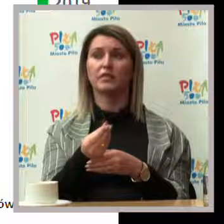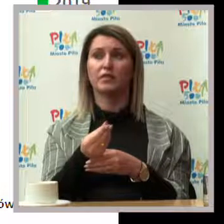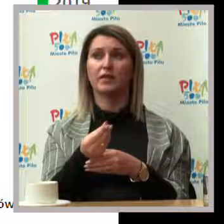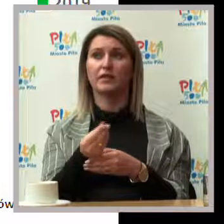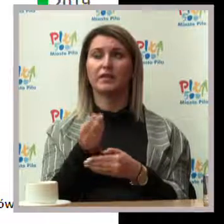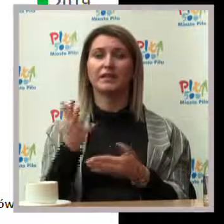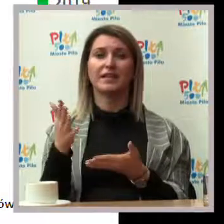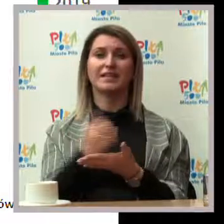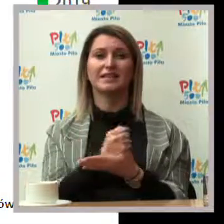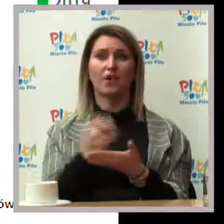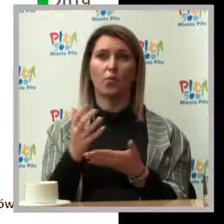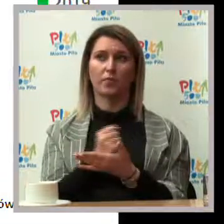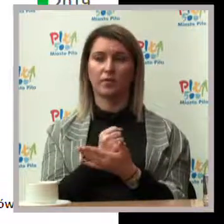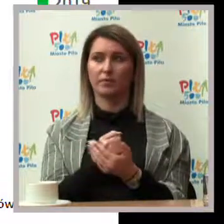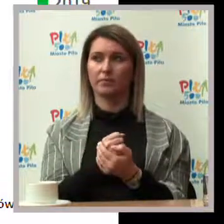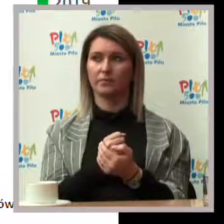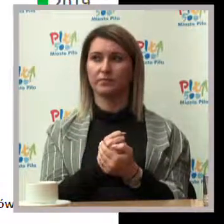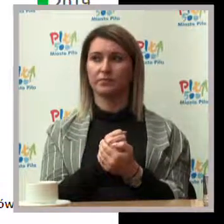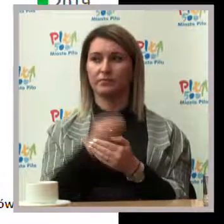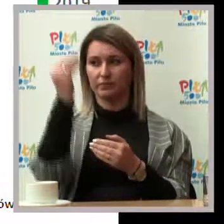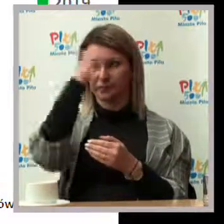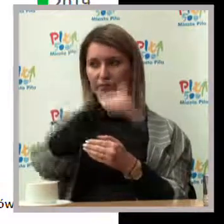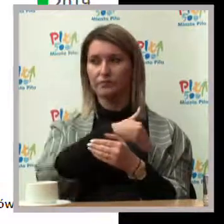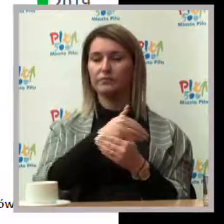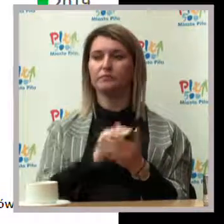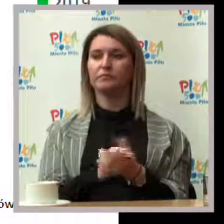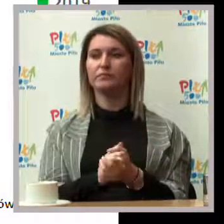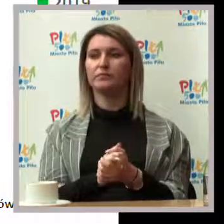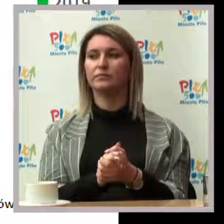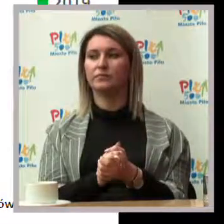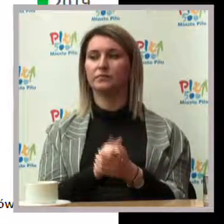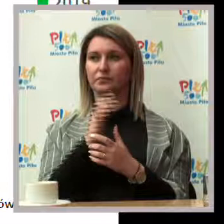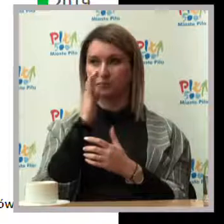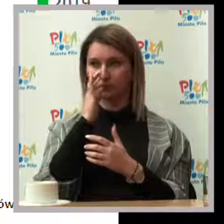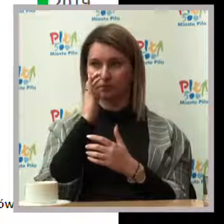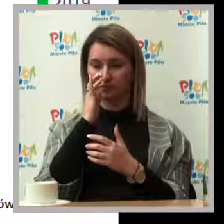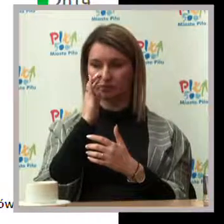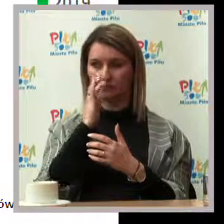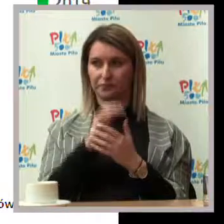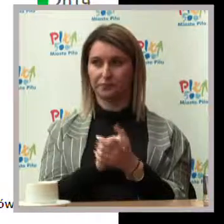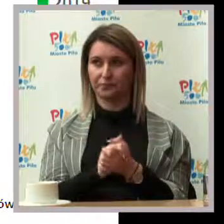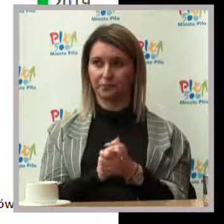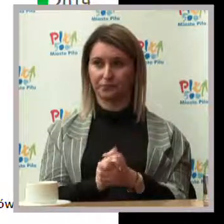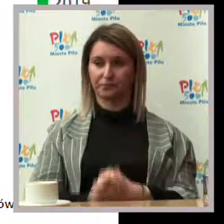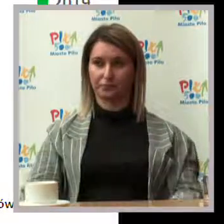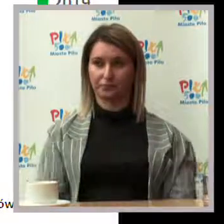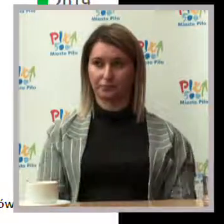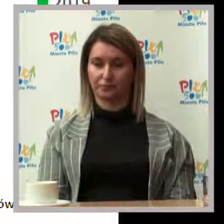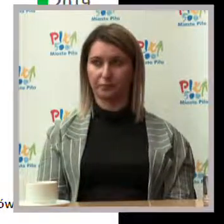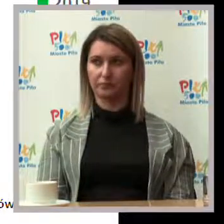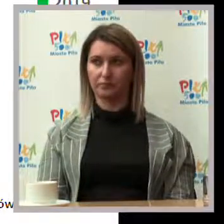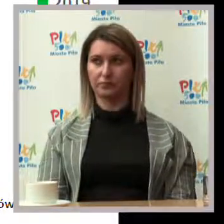pochodnych w jednostkach oświatowych. Jeżeli chodzi o wydatki związane z realizacją zadań statutowych, to w